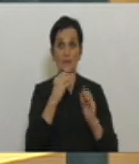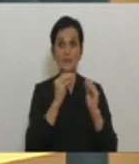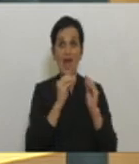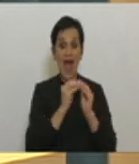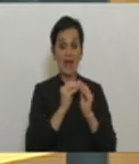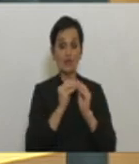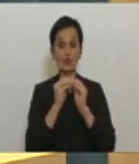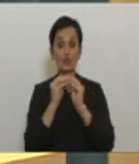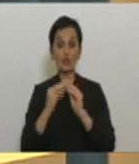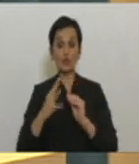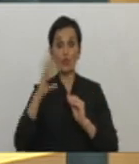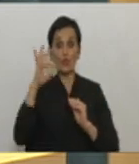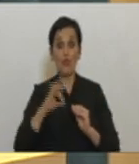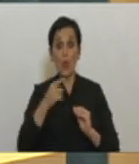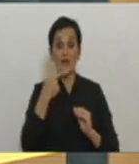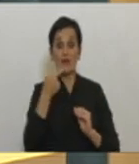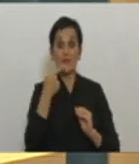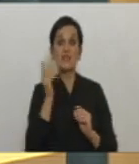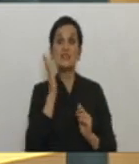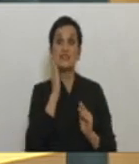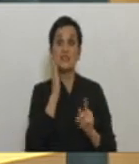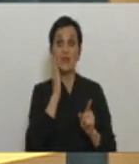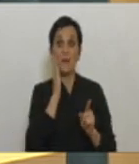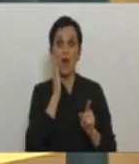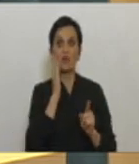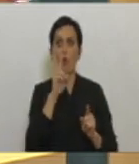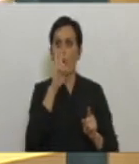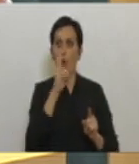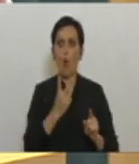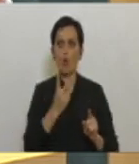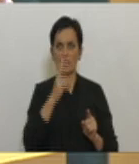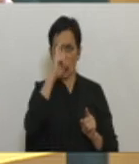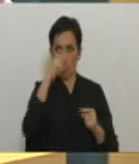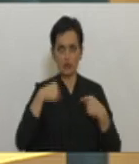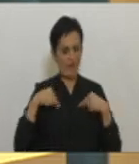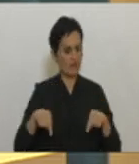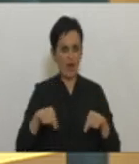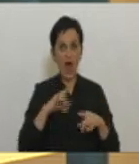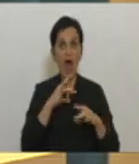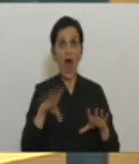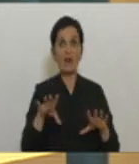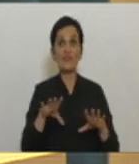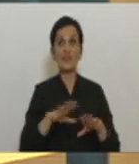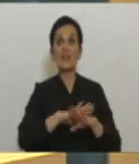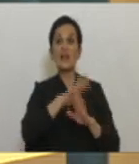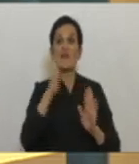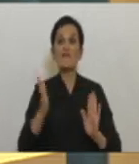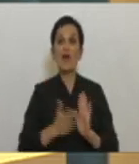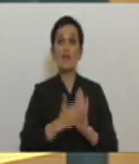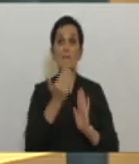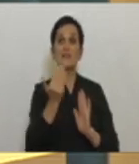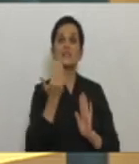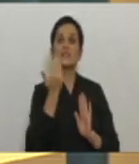10-5% რასაც ლაპარაკობს იმისას რომ ლაპარაკობდეს სიმართლეს, ორ თვეში ხელისუფლებაში აღარ ვიქნებოდით. მაგრამ ყველა მისი გამოსვლა